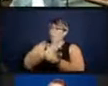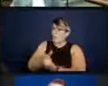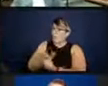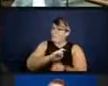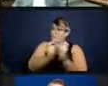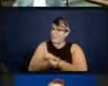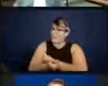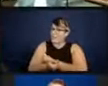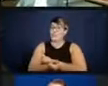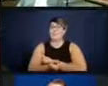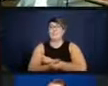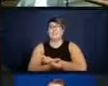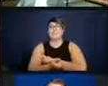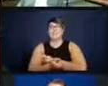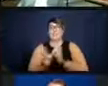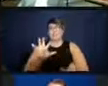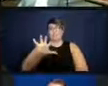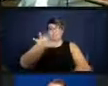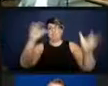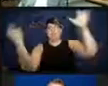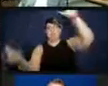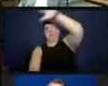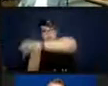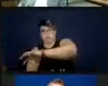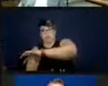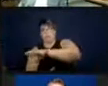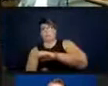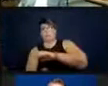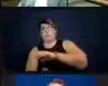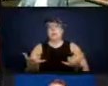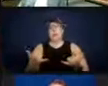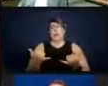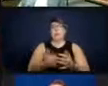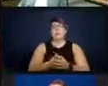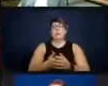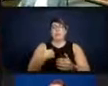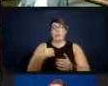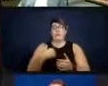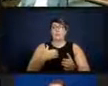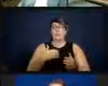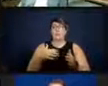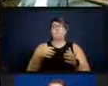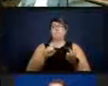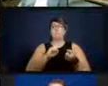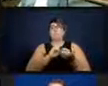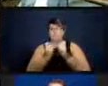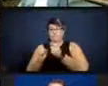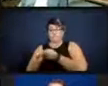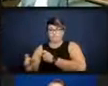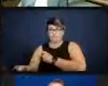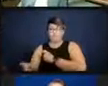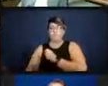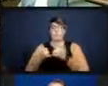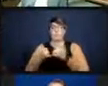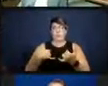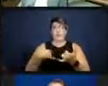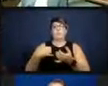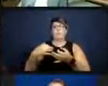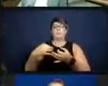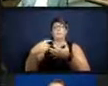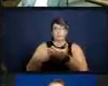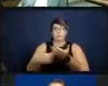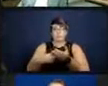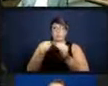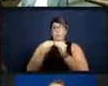تغيرات أساتذة، تغيرات إداريين، وكان لدينا أيضا جائحة كوفيد-19 التي قلبت المعايير رأسا على عقب،